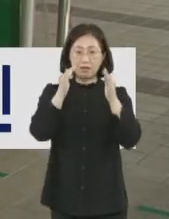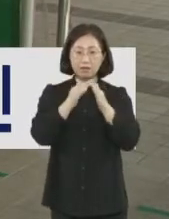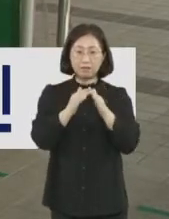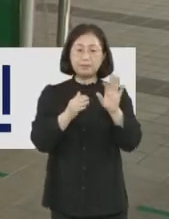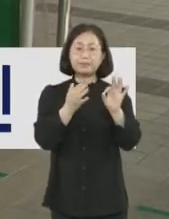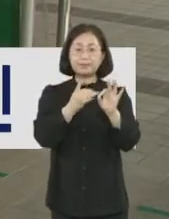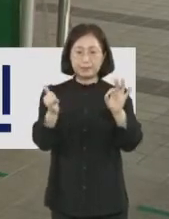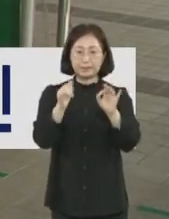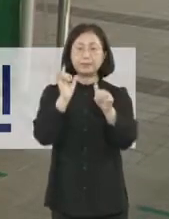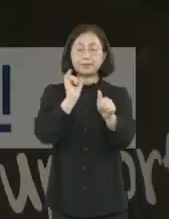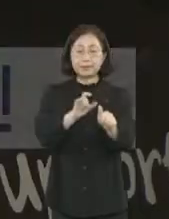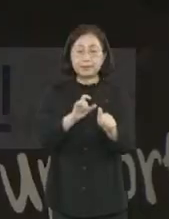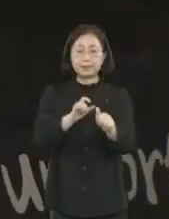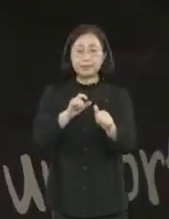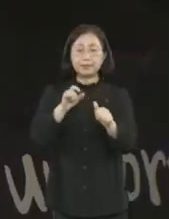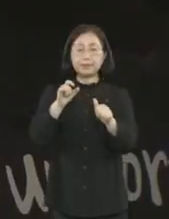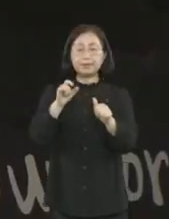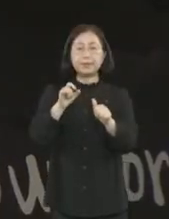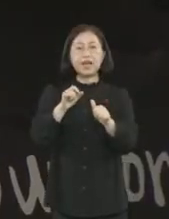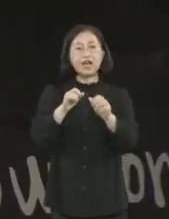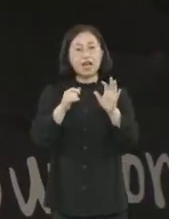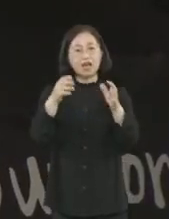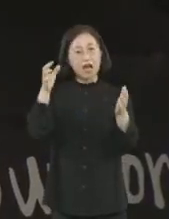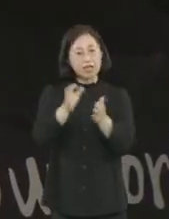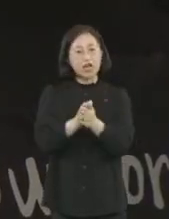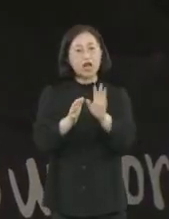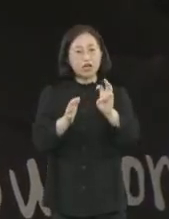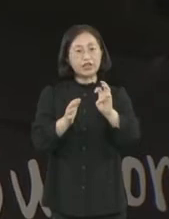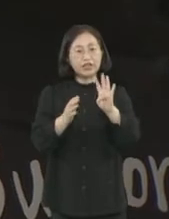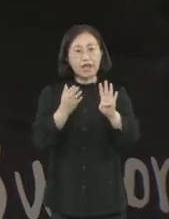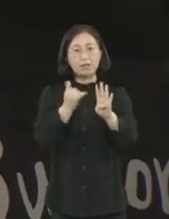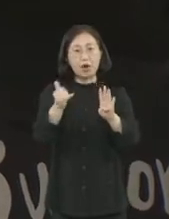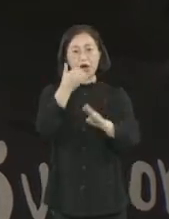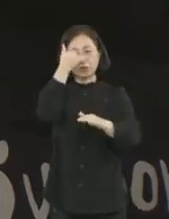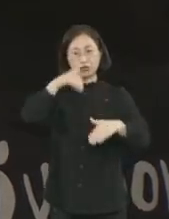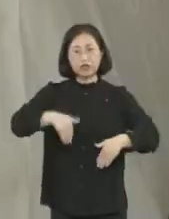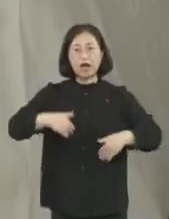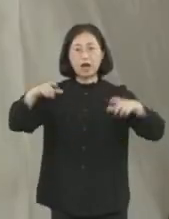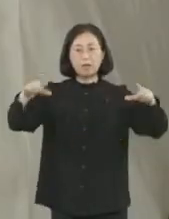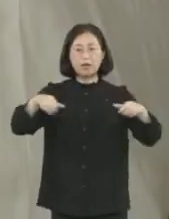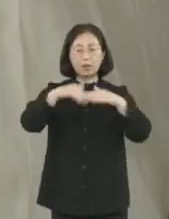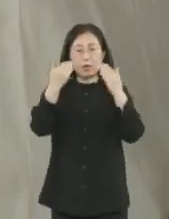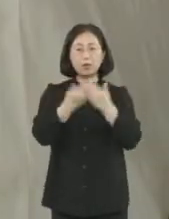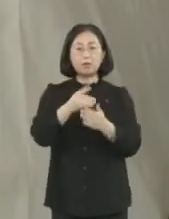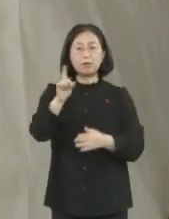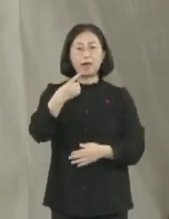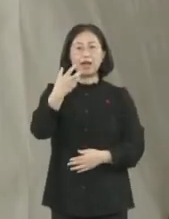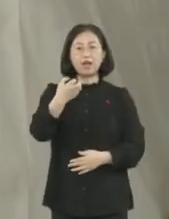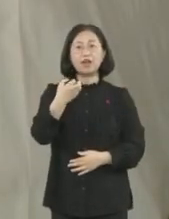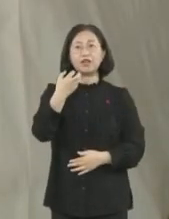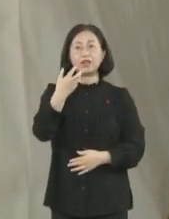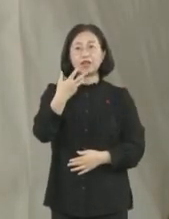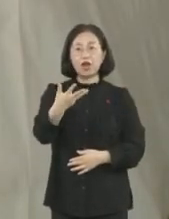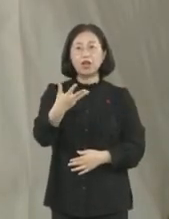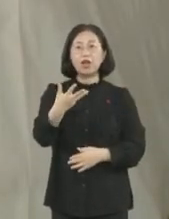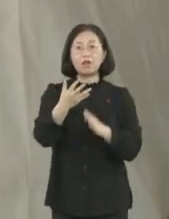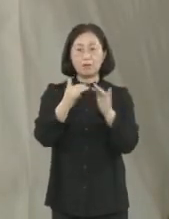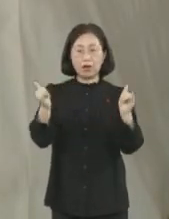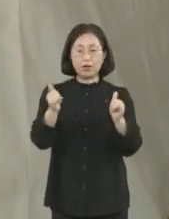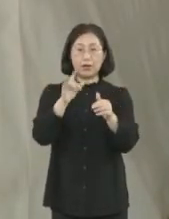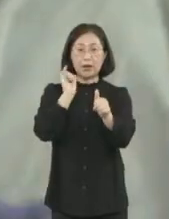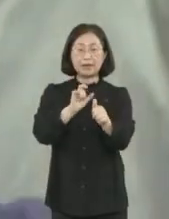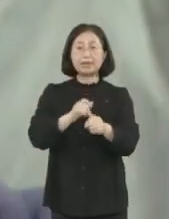10명이 확진 데 누적 확진 자가 34명으로 늘어나는 등 모두 백 88명이 확정됐습니다